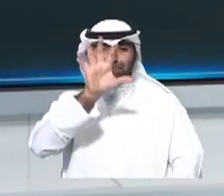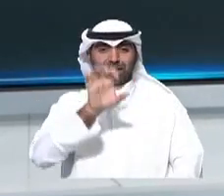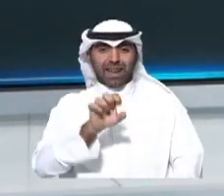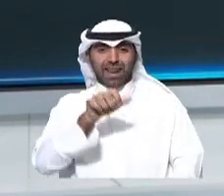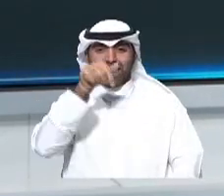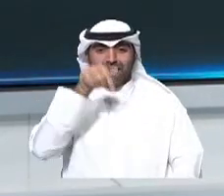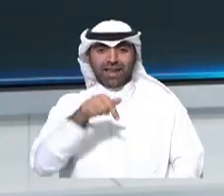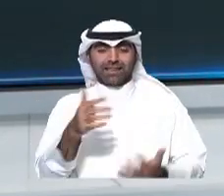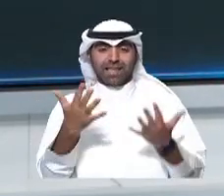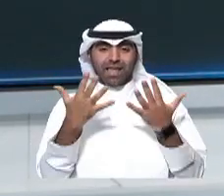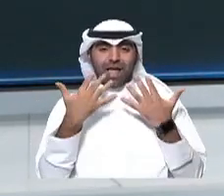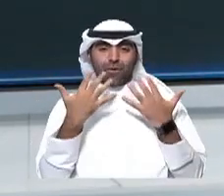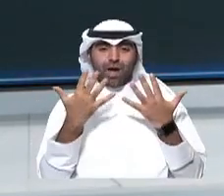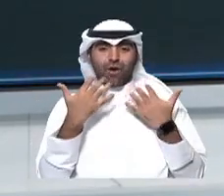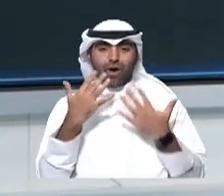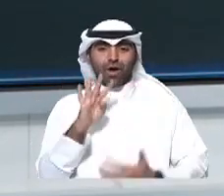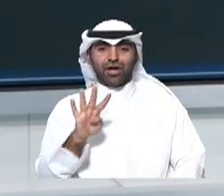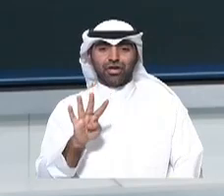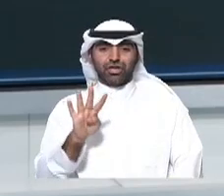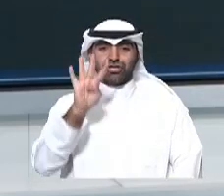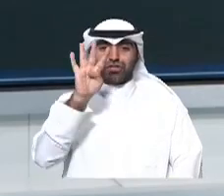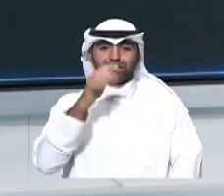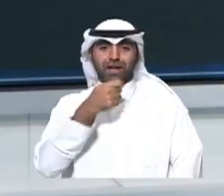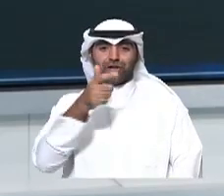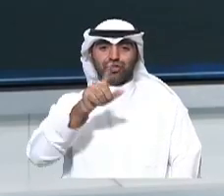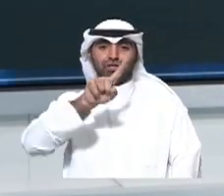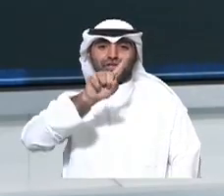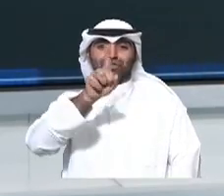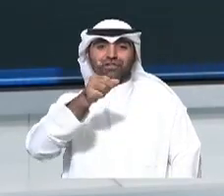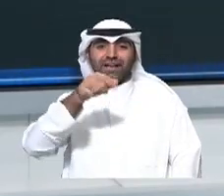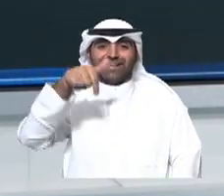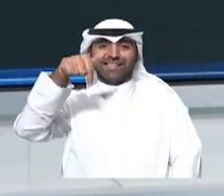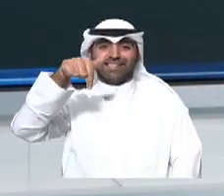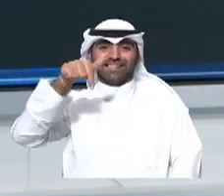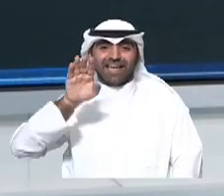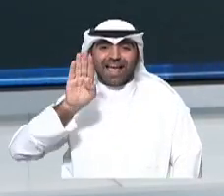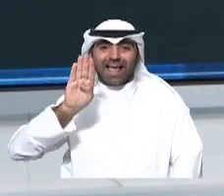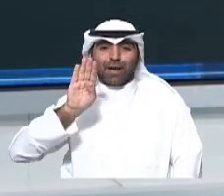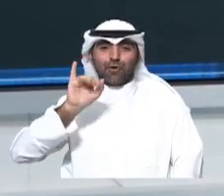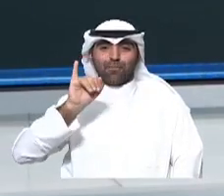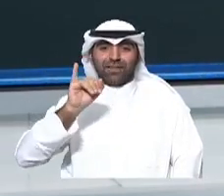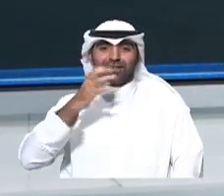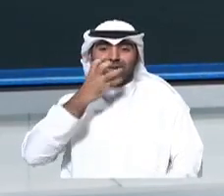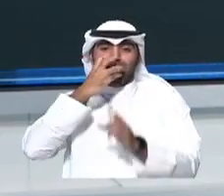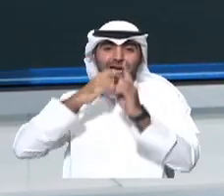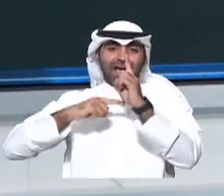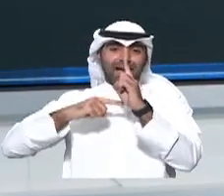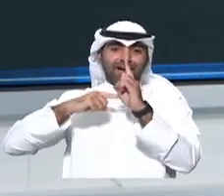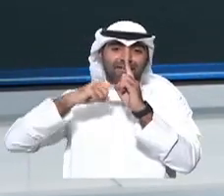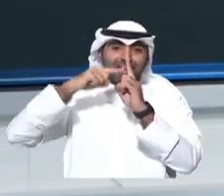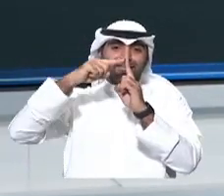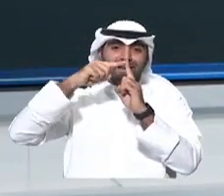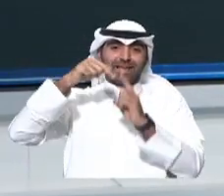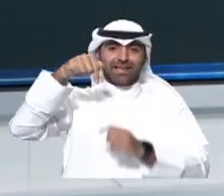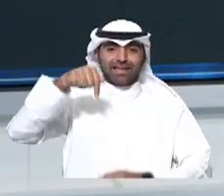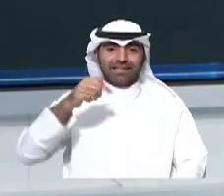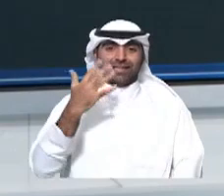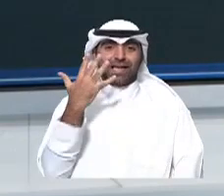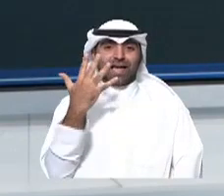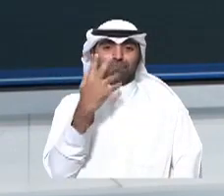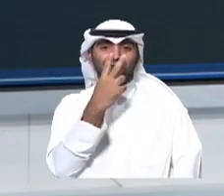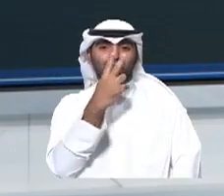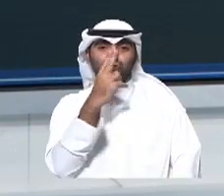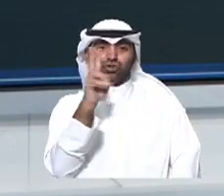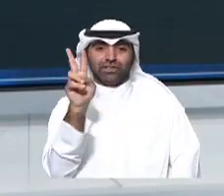سرعتها 6 كيلومتر في الساعة، درجة الحرارة حاليا 25 درجة مئوية والمحسوسة أقل بثلاث درجات،